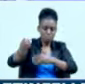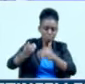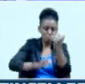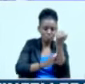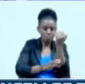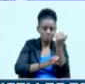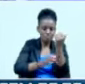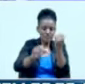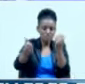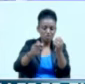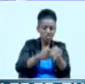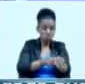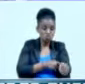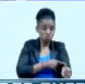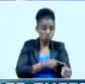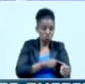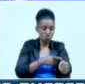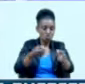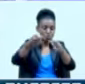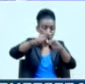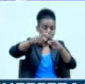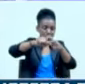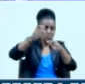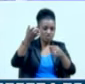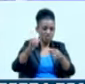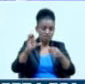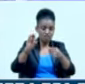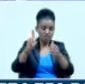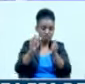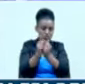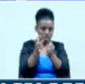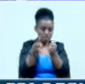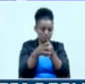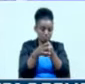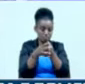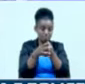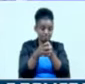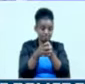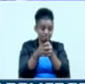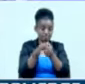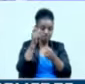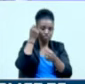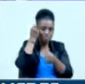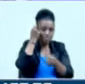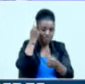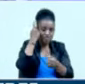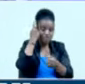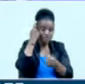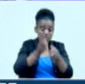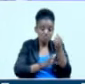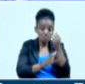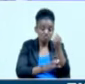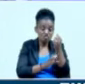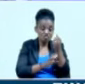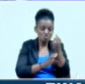na bimwe n'ibindi bya kure hari ubwiyongere bwa COVID-19. Birumvikana ko natwe kandi mu gihugu